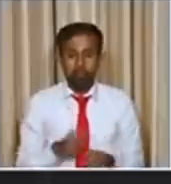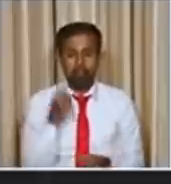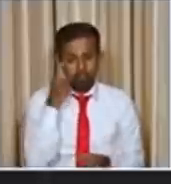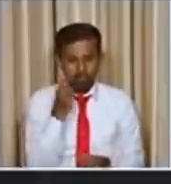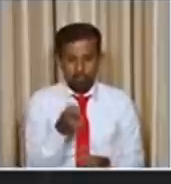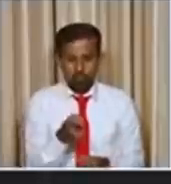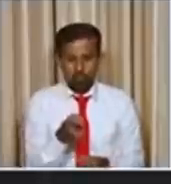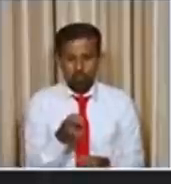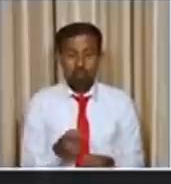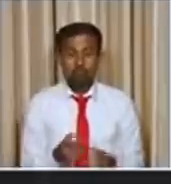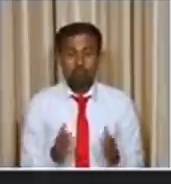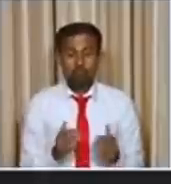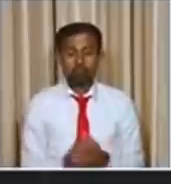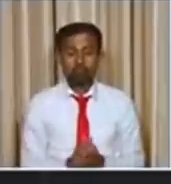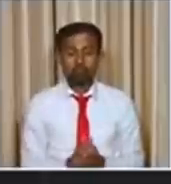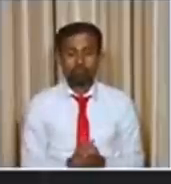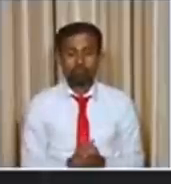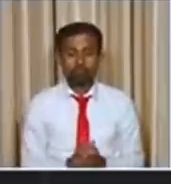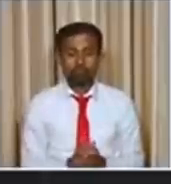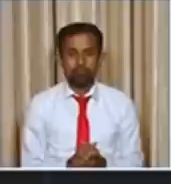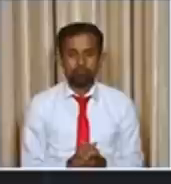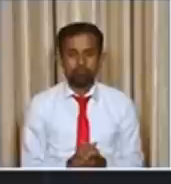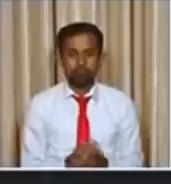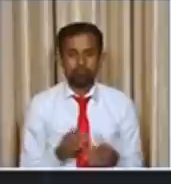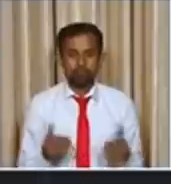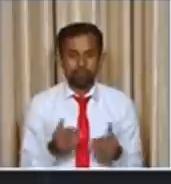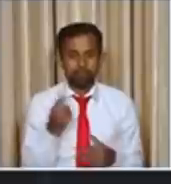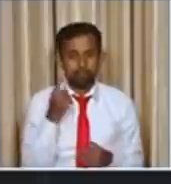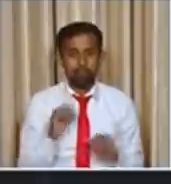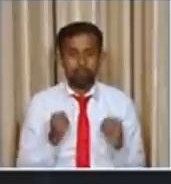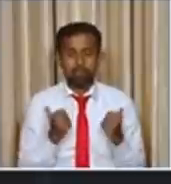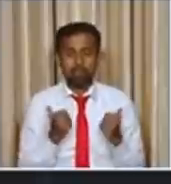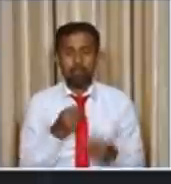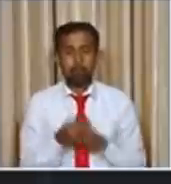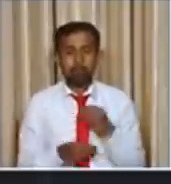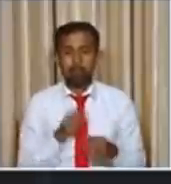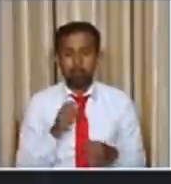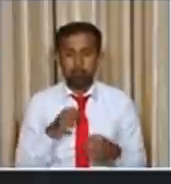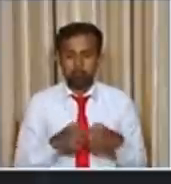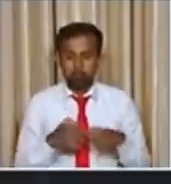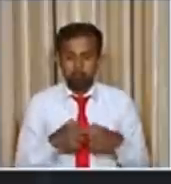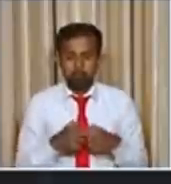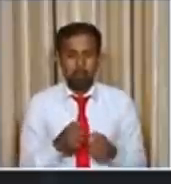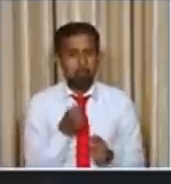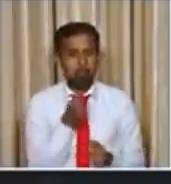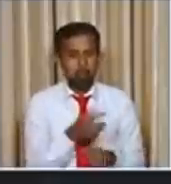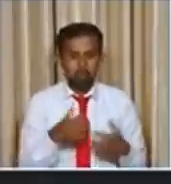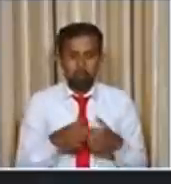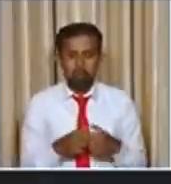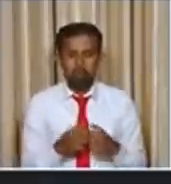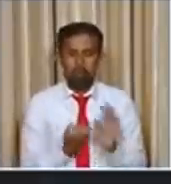மட்டும் இல்லை, இப்போ இப்போ வாழ்வாதாரம் பிரச்சனை, இந்த சம்பளம் பிரச்சனை. உங்களுக்கு தெரியும் 1000 ரூபாய் எடுக்கிறதுக்கு எவ்வளோ நாங்கள் ஃபைட்